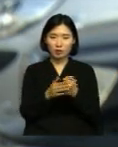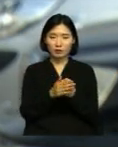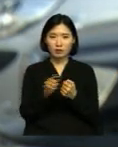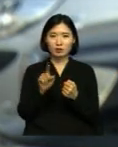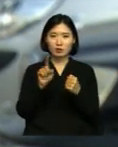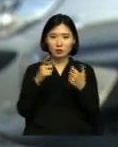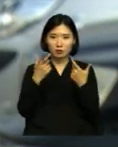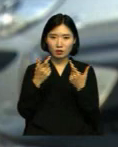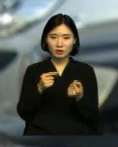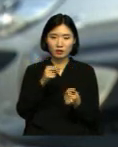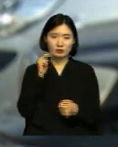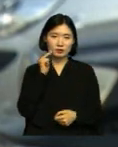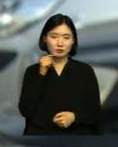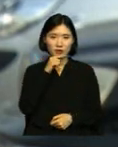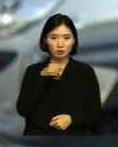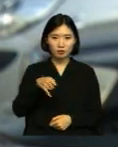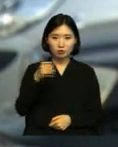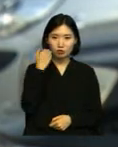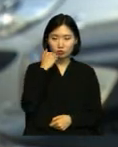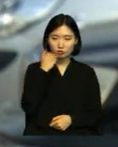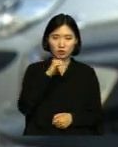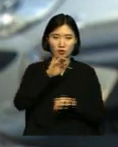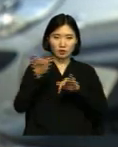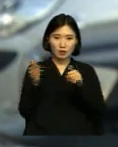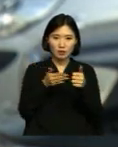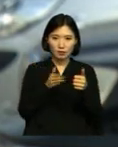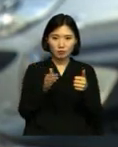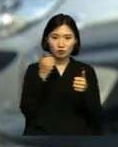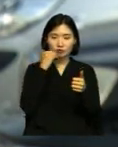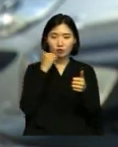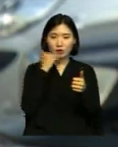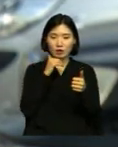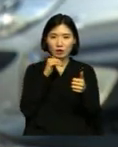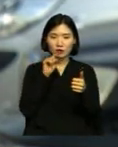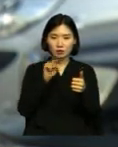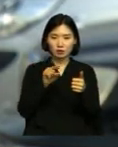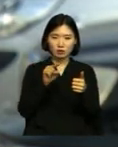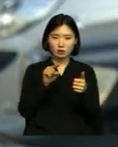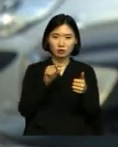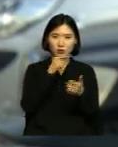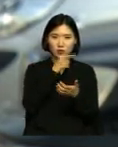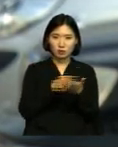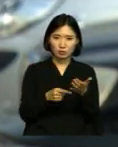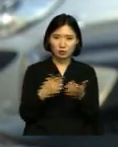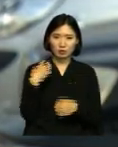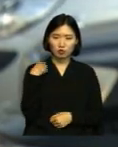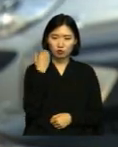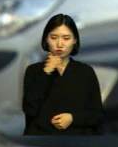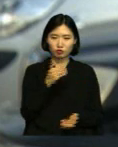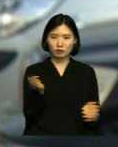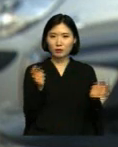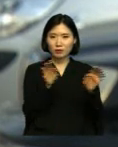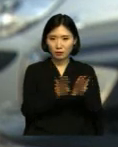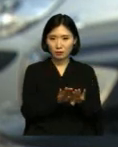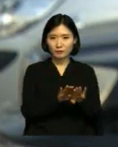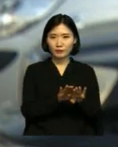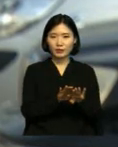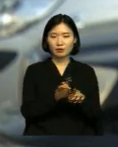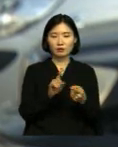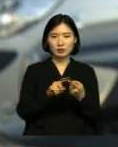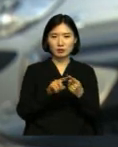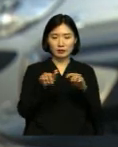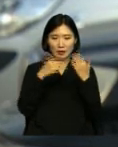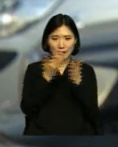어떤 누군가의 개입이 있었고 누군가가 잊어 패를 만들어 놓고 또 책임지지 못했고 누구는 버퍼 버렸고 이런 부분들을 다